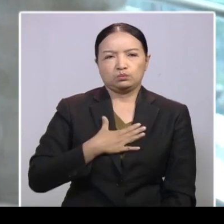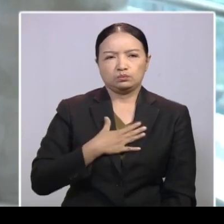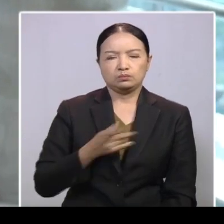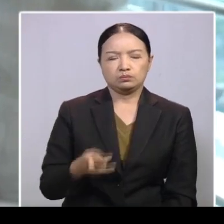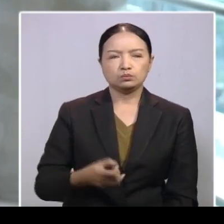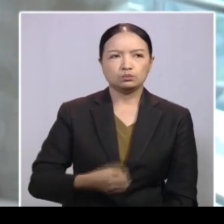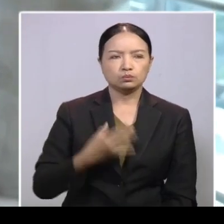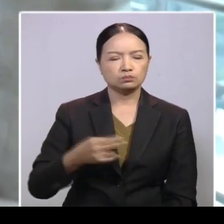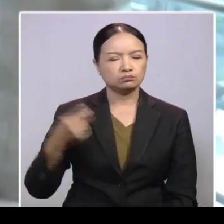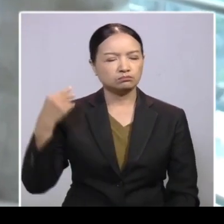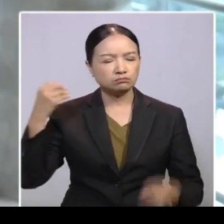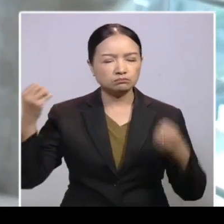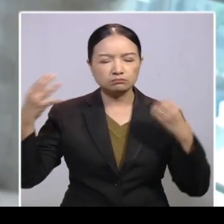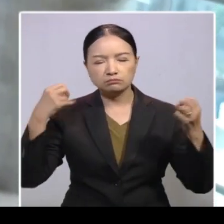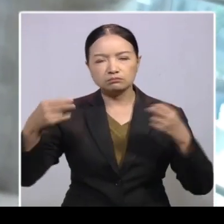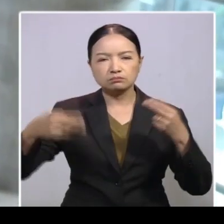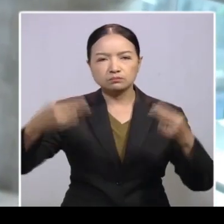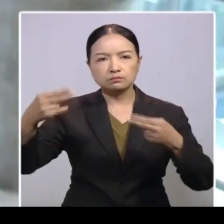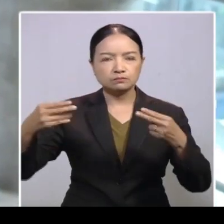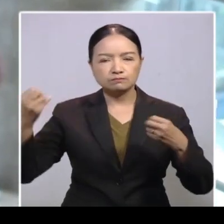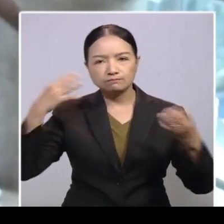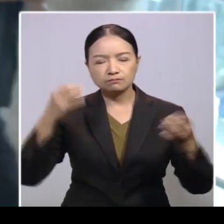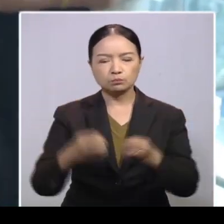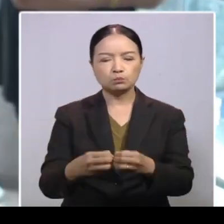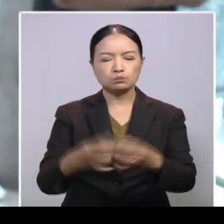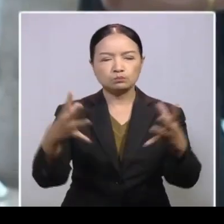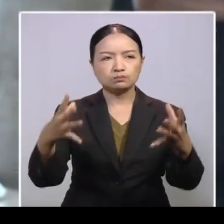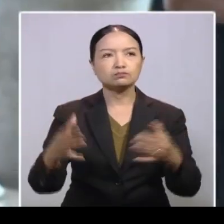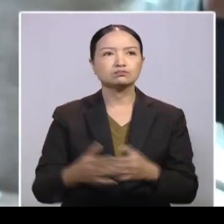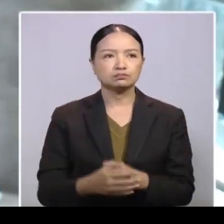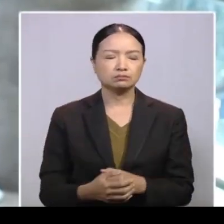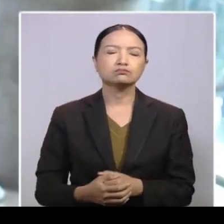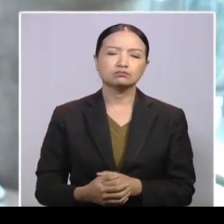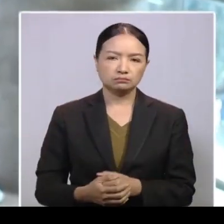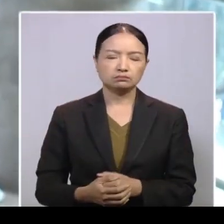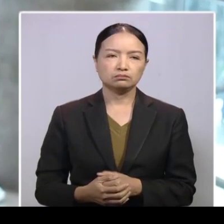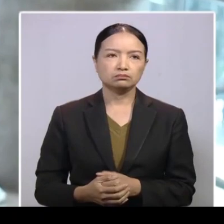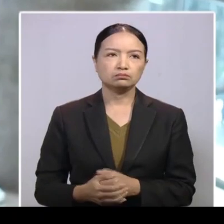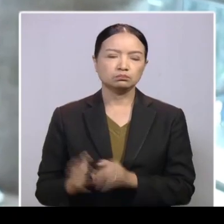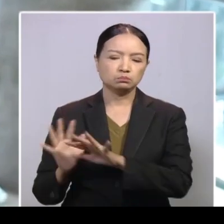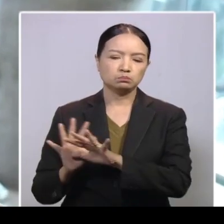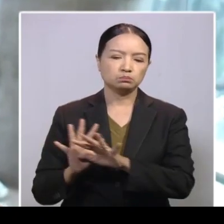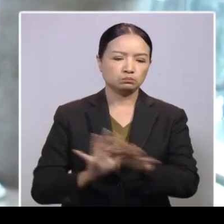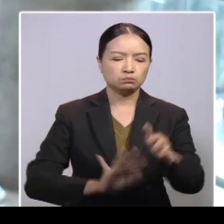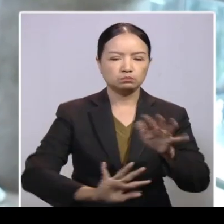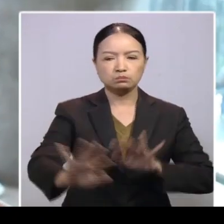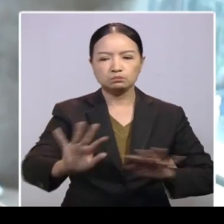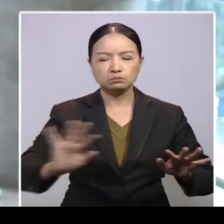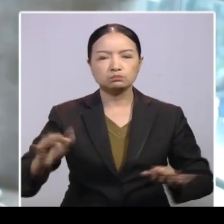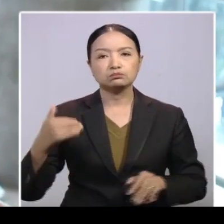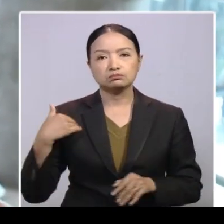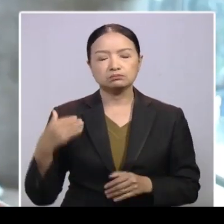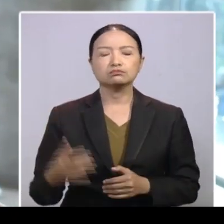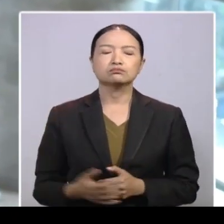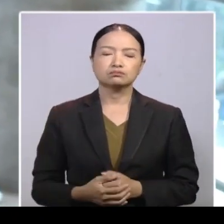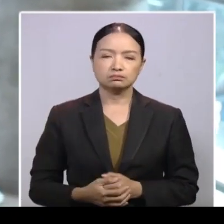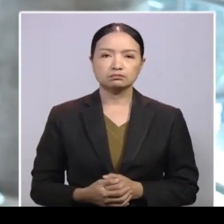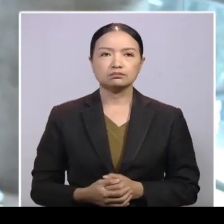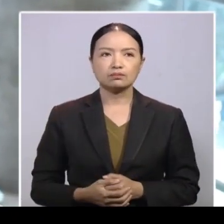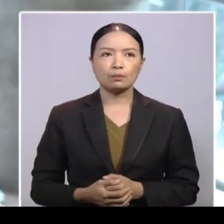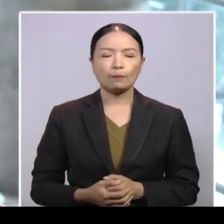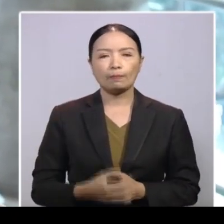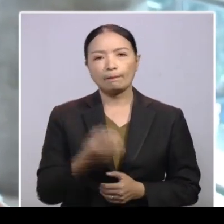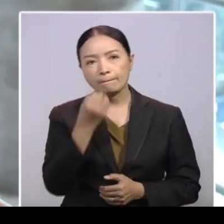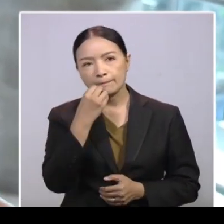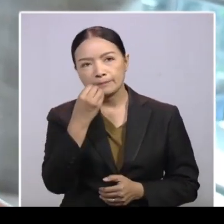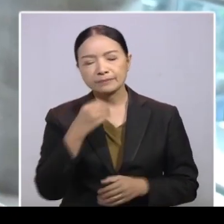ามันมีเสียงปืนเสียงระเบิดมีทั้งไอ้นั่นเขาเข้ามาในพื้นที่นะครับผมกระจายเต็มไปหมดตรงนั้นครับผมในจะเรื่องอา